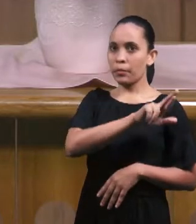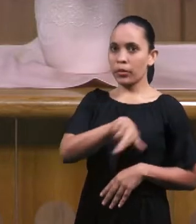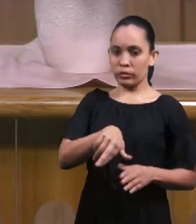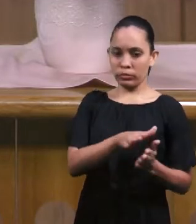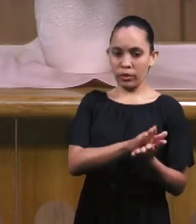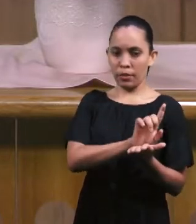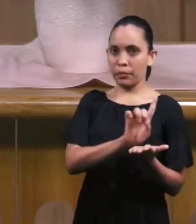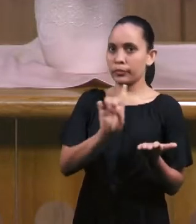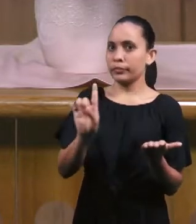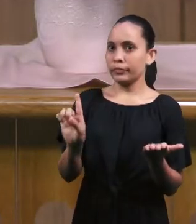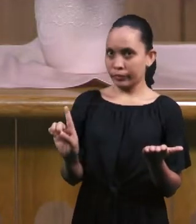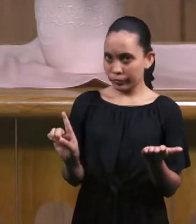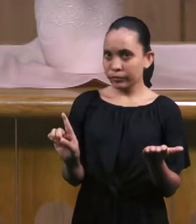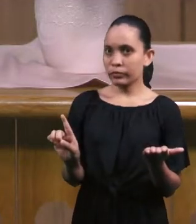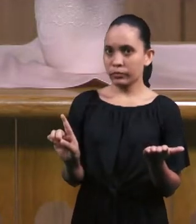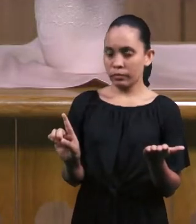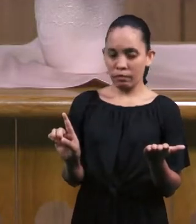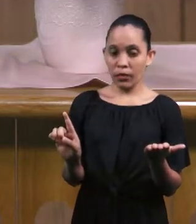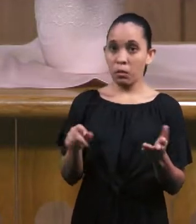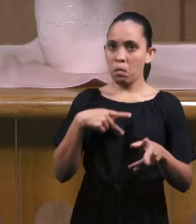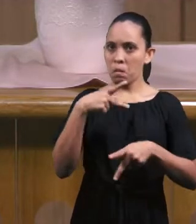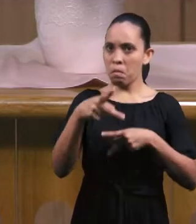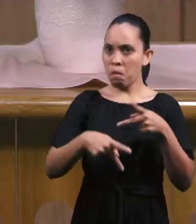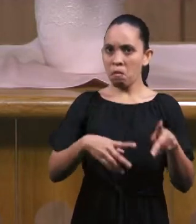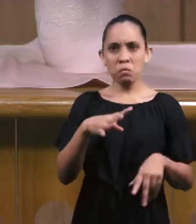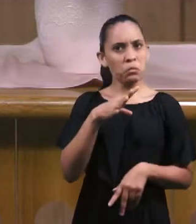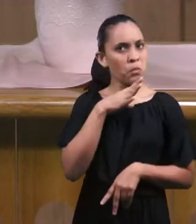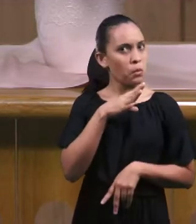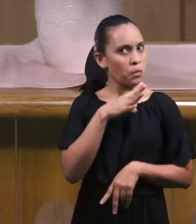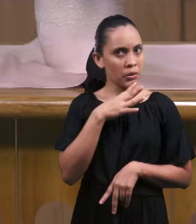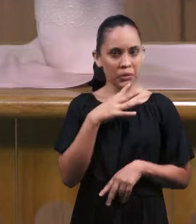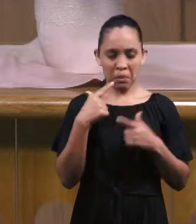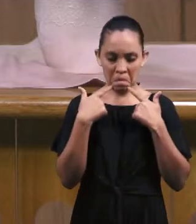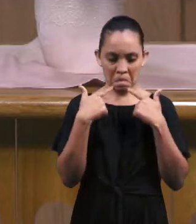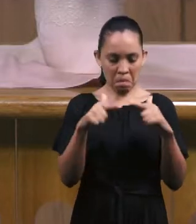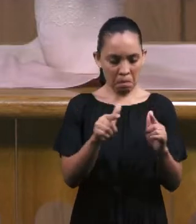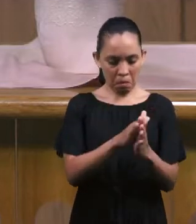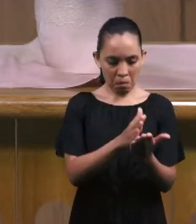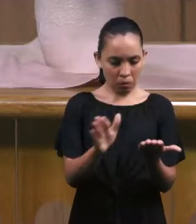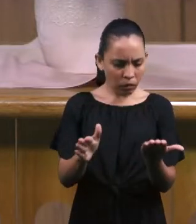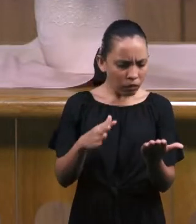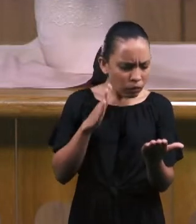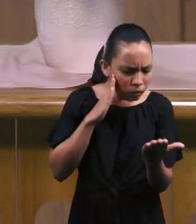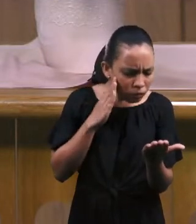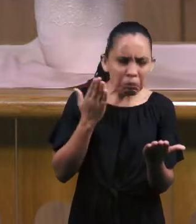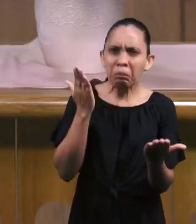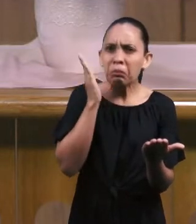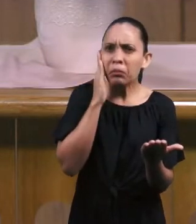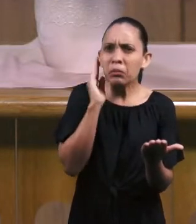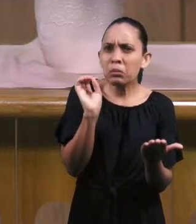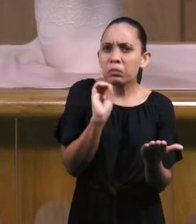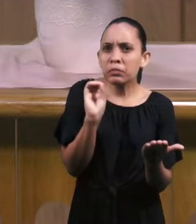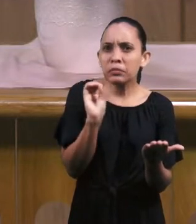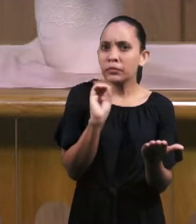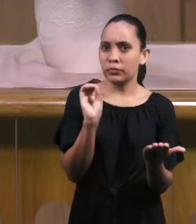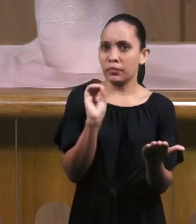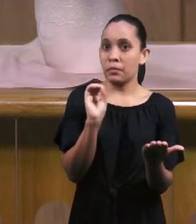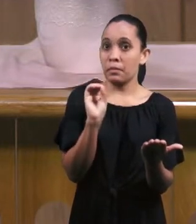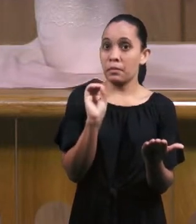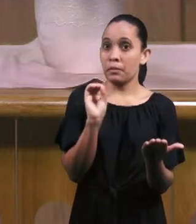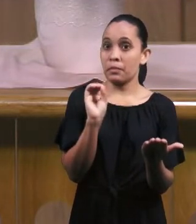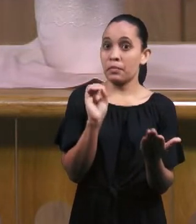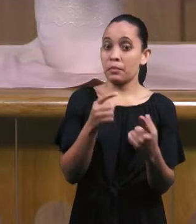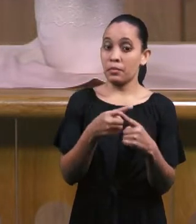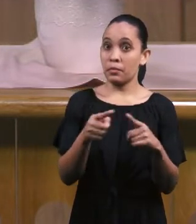peuple. Ils ne connaissaient pas, personne lisait la Bible. Deuxièmement, l'ordre était celle-là. Il est interdit de lire la